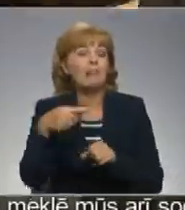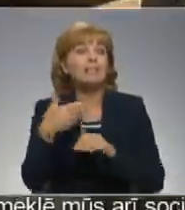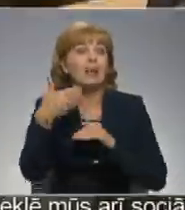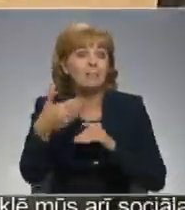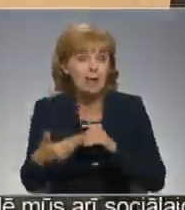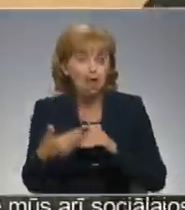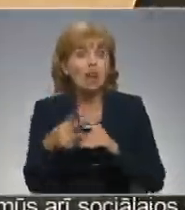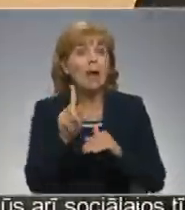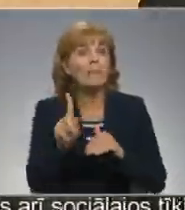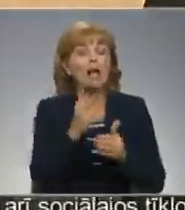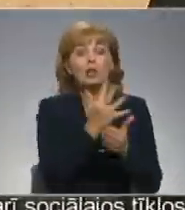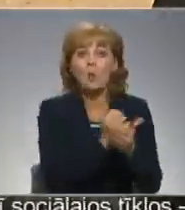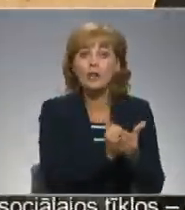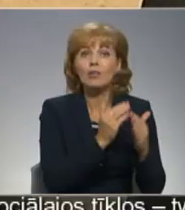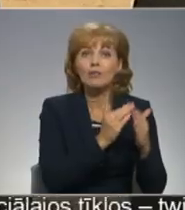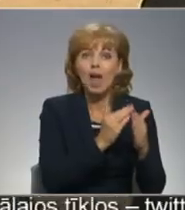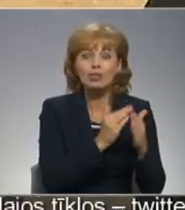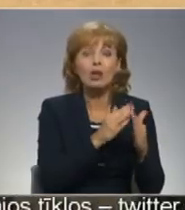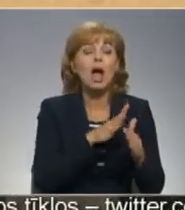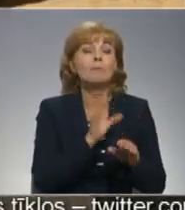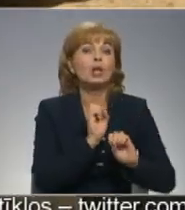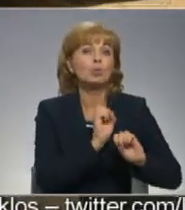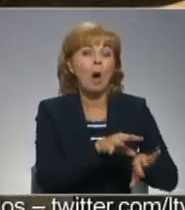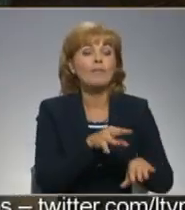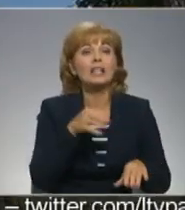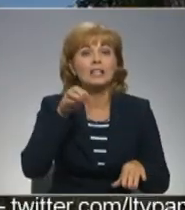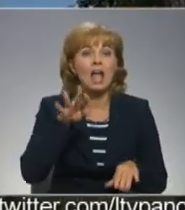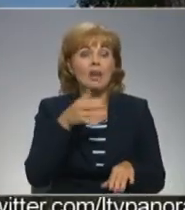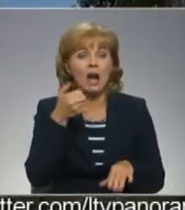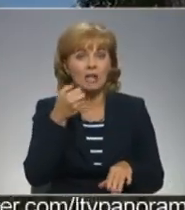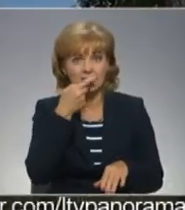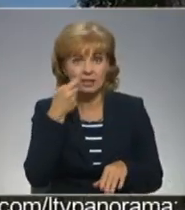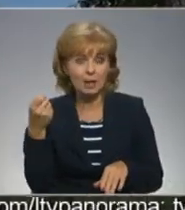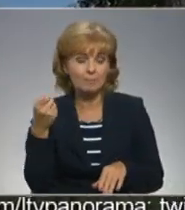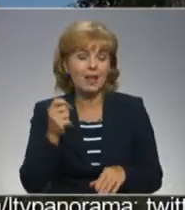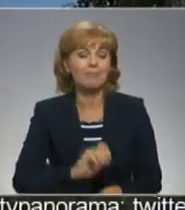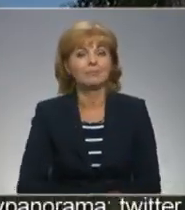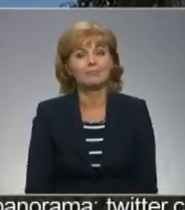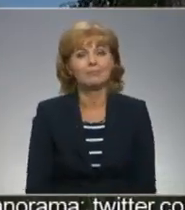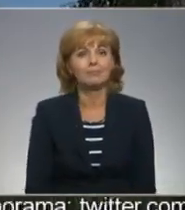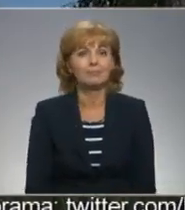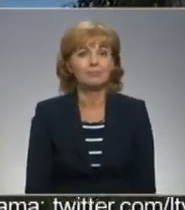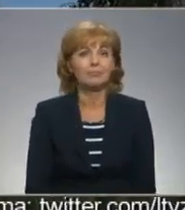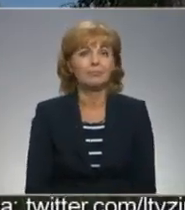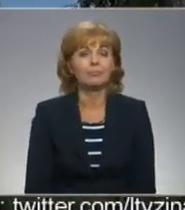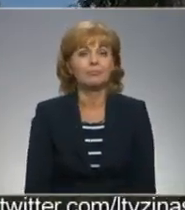jau iekonservētajām ēkām, kas novārtā bijušas pamestas no 19. Gadsimta. Laura Akmentiņa, Mārtiņš Balka, Vidzemes televīzija.